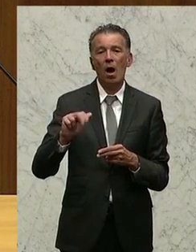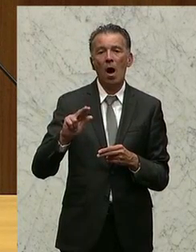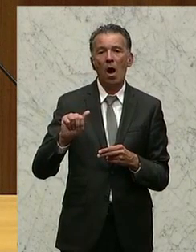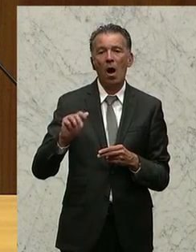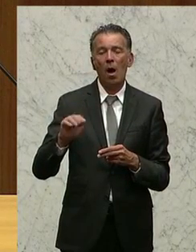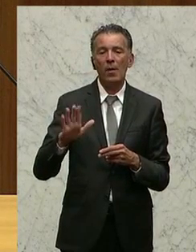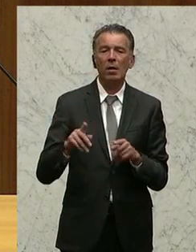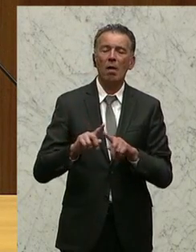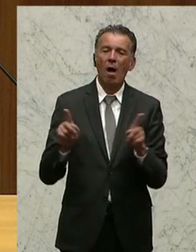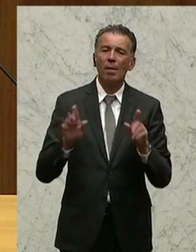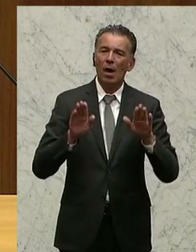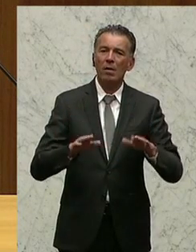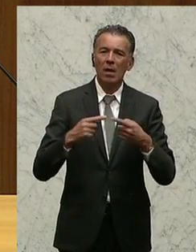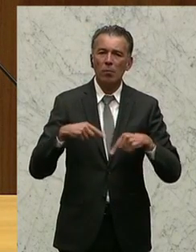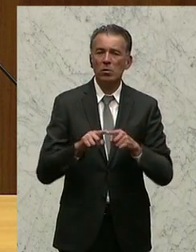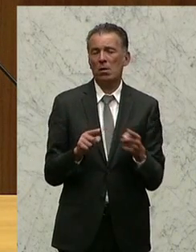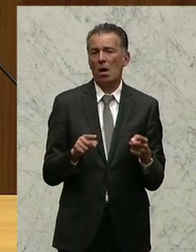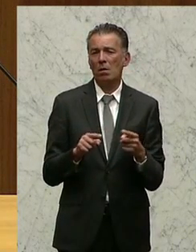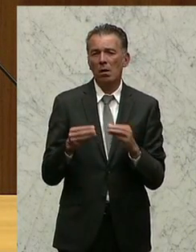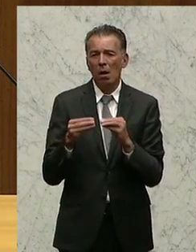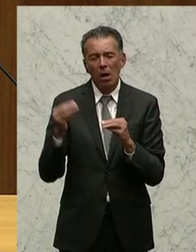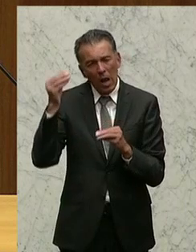der Glaube, die Scharia, überhaupt geht.